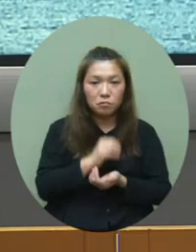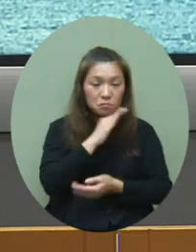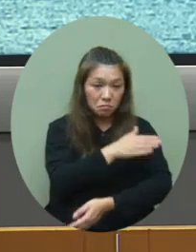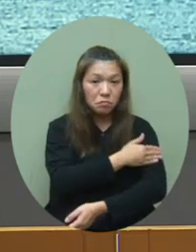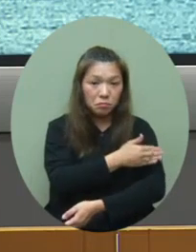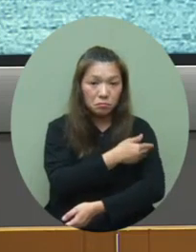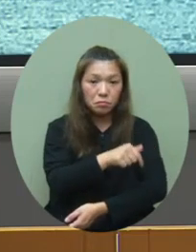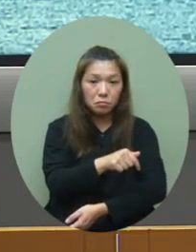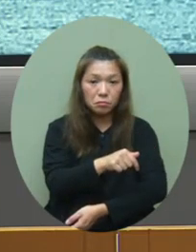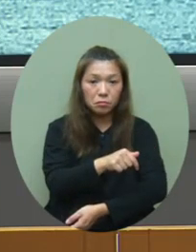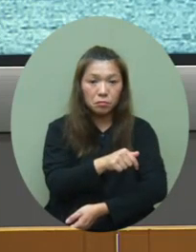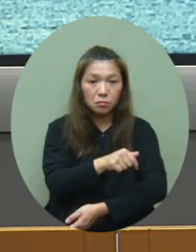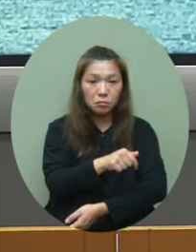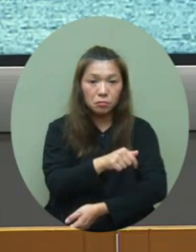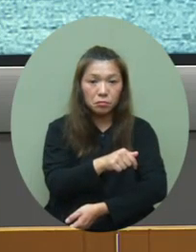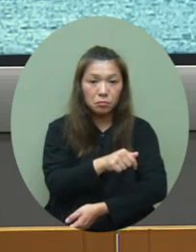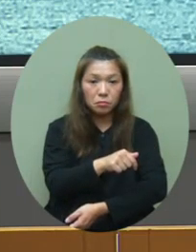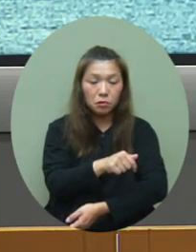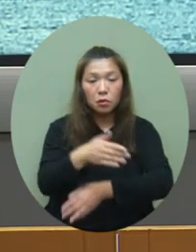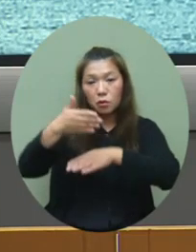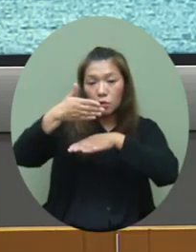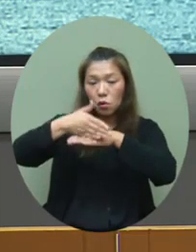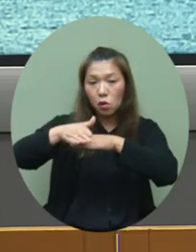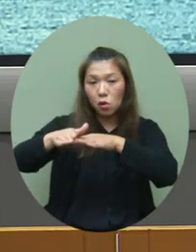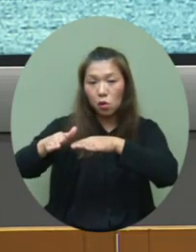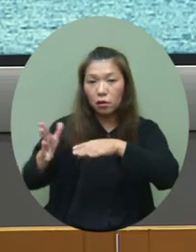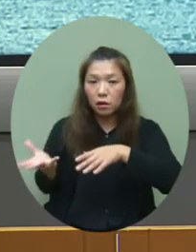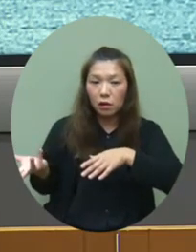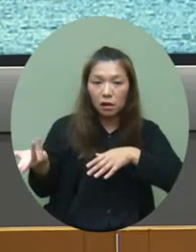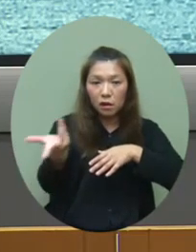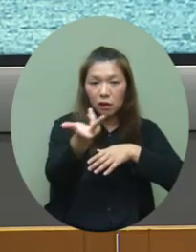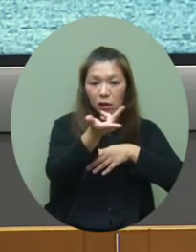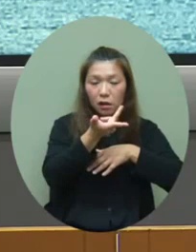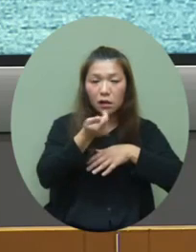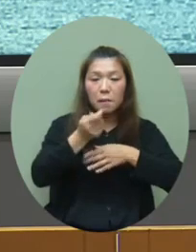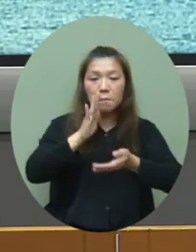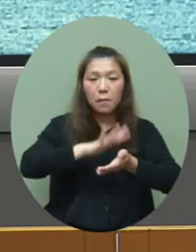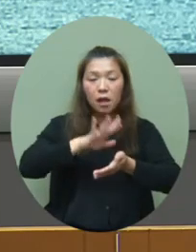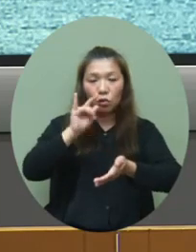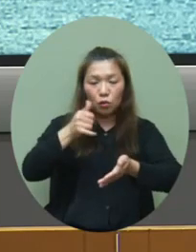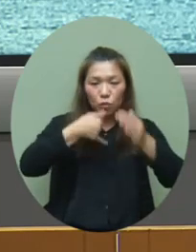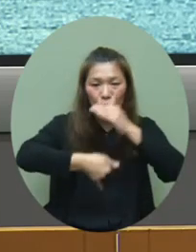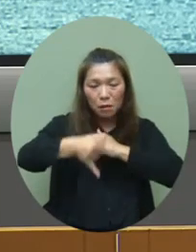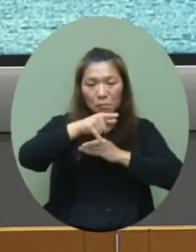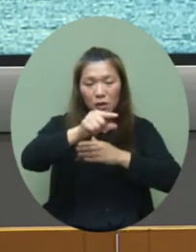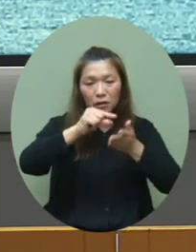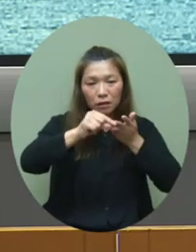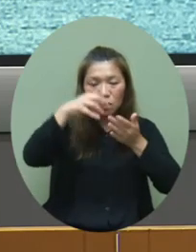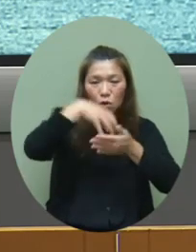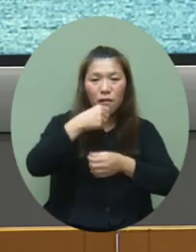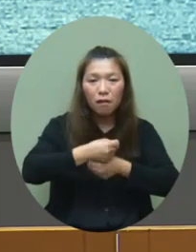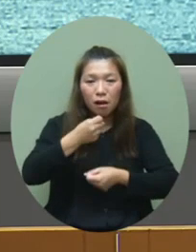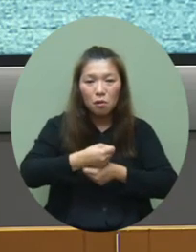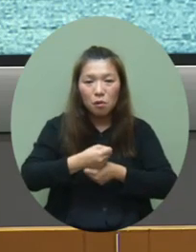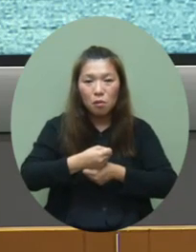工咧就係即係由呢個社區嗰度咧就帶即係入翻去，即係每日翻去嗰個院舍嗰度翻工